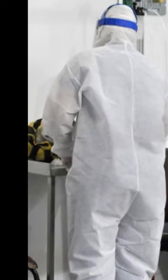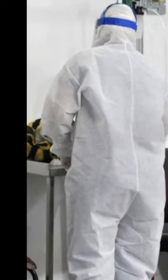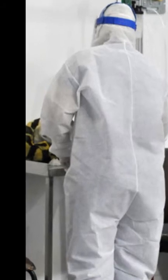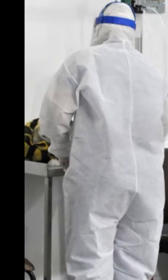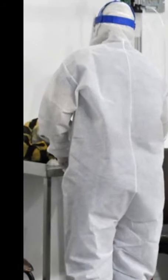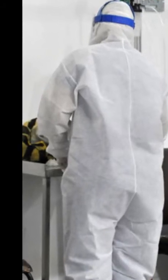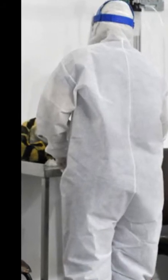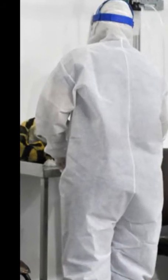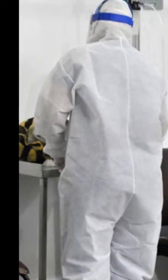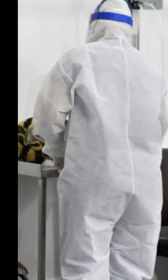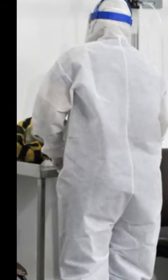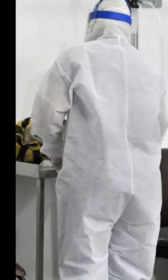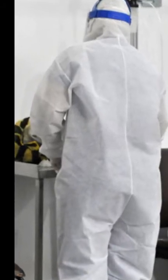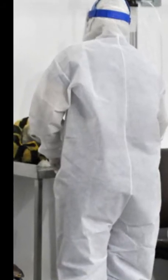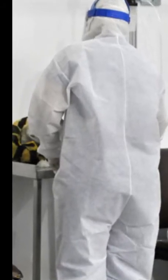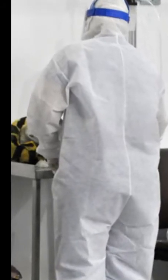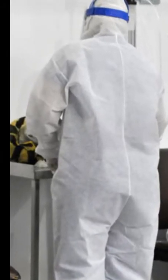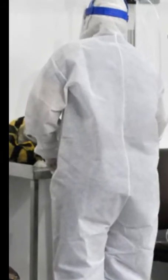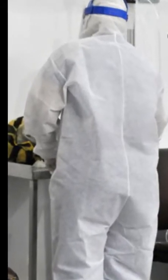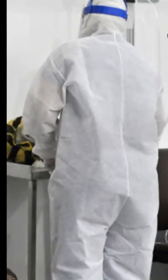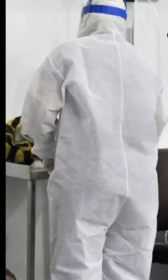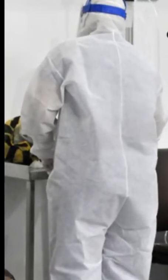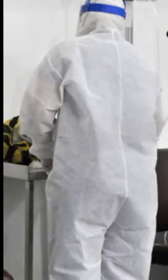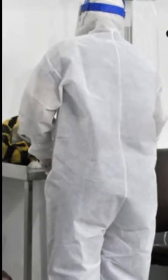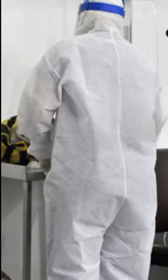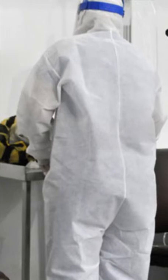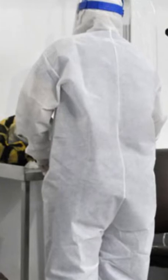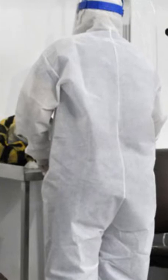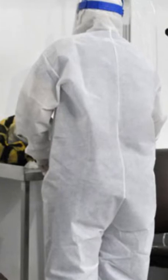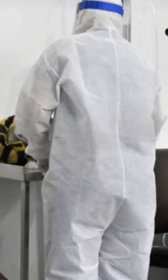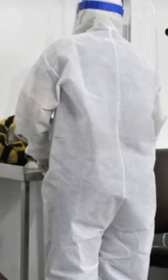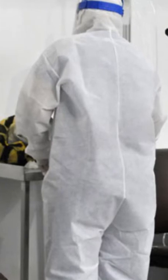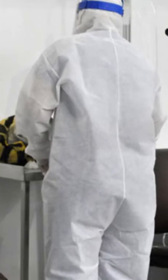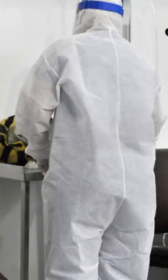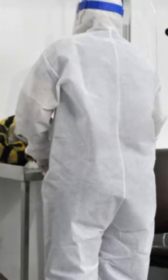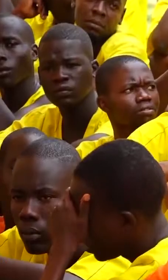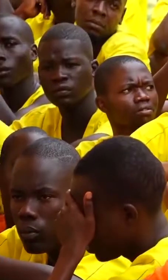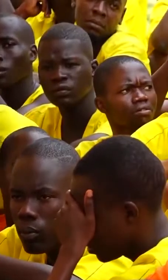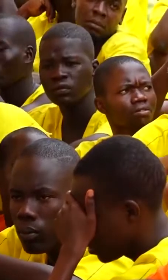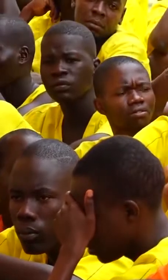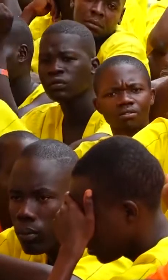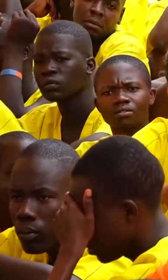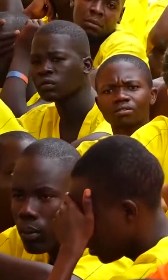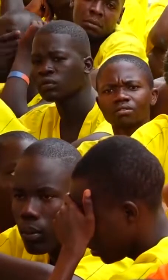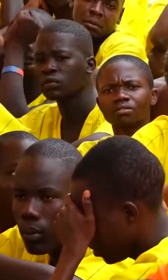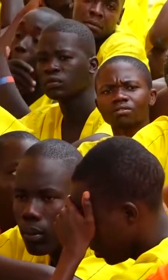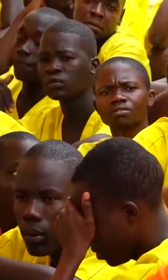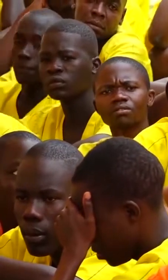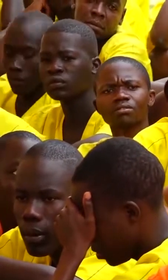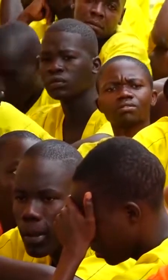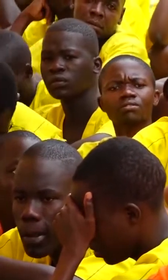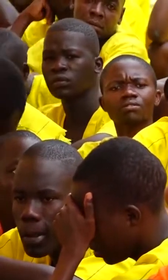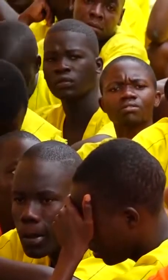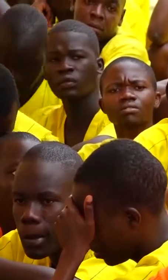gyebuvuddeko kyategeerekeka nga waliwo omulwadde w'ekirwadde kya COVID-19 eyatwalibwa mu kkomera ly'ekiyita ng'amaze okuzza